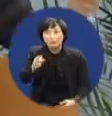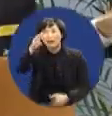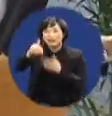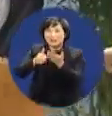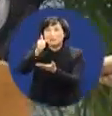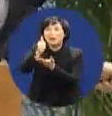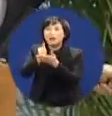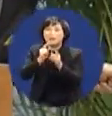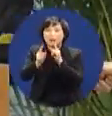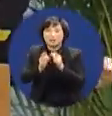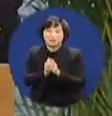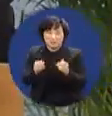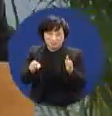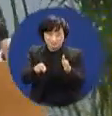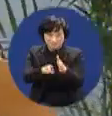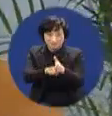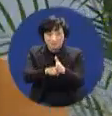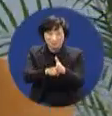대한 믿음이다.